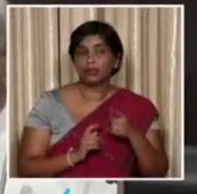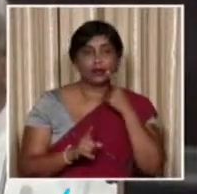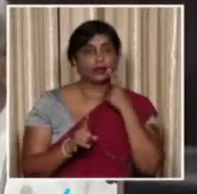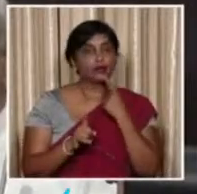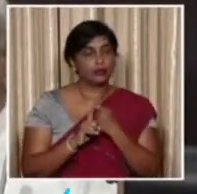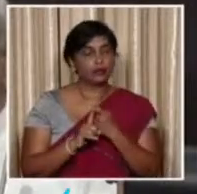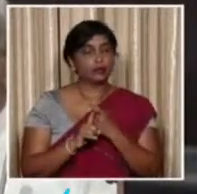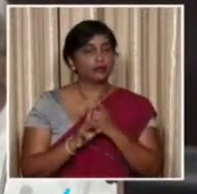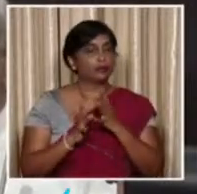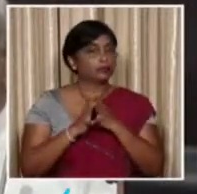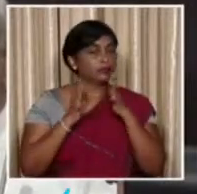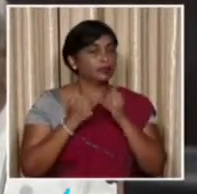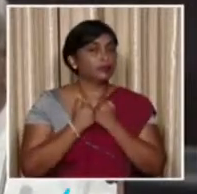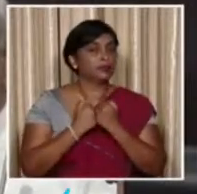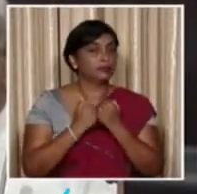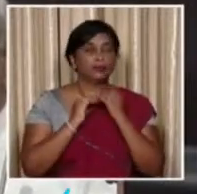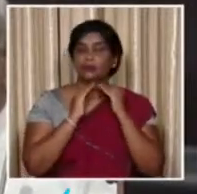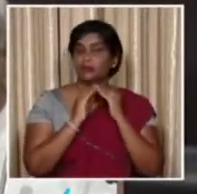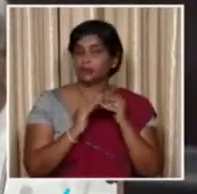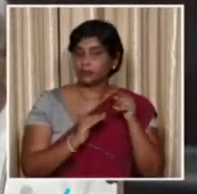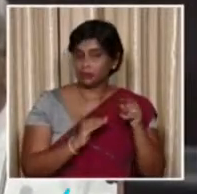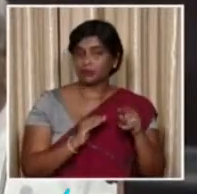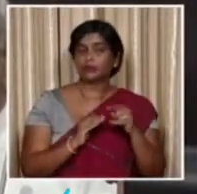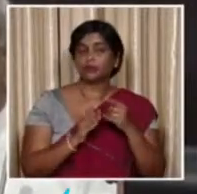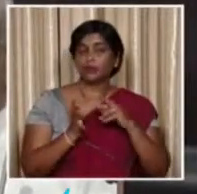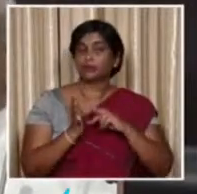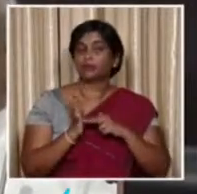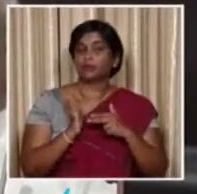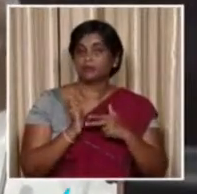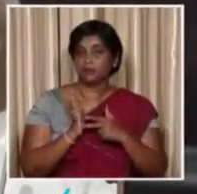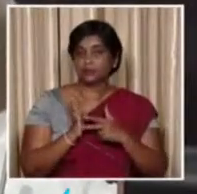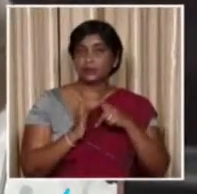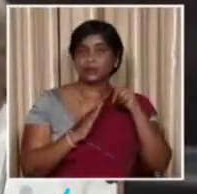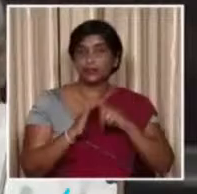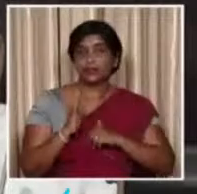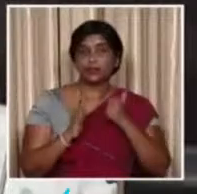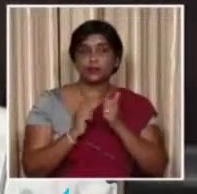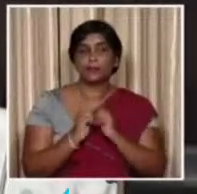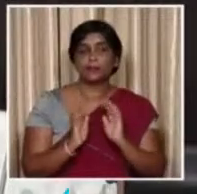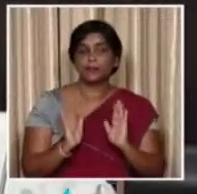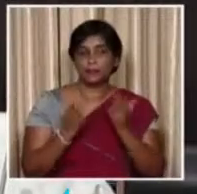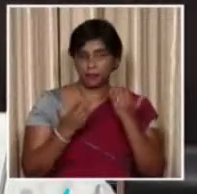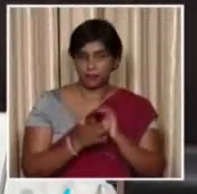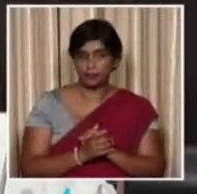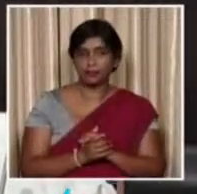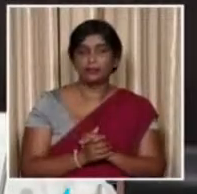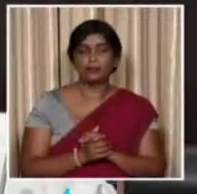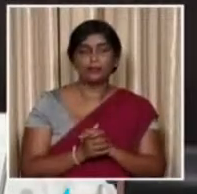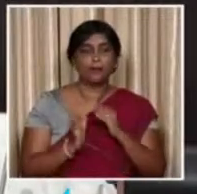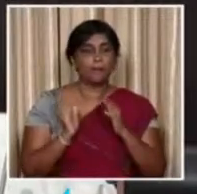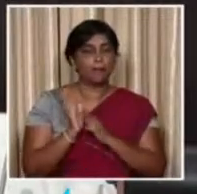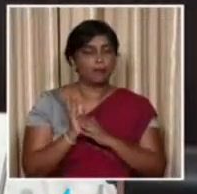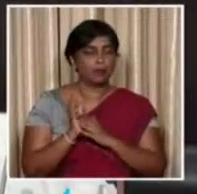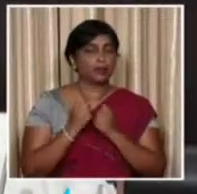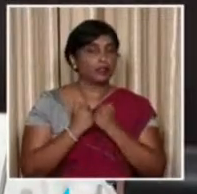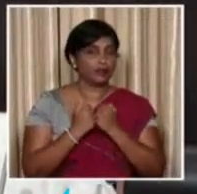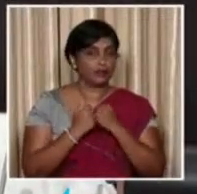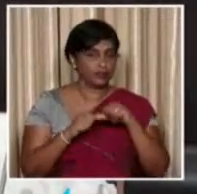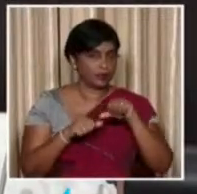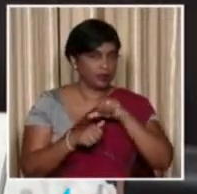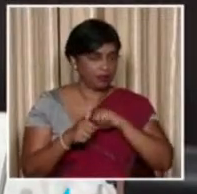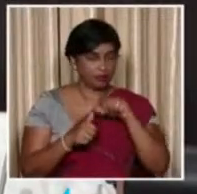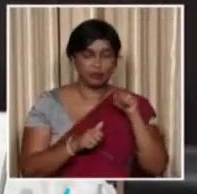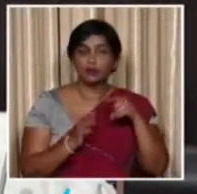මහනුවර බහුවිධ ප්‍රවාහන මධ්‍යස්ථාන ව්‍යාකෘතිය ජනවාරි මාසයේදී ආරම්භ කරන මල්ටි මෝඩල් ට්‍රාන්ස්පෝර්ට් සෙන්ටර්